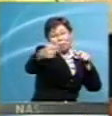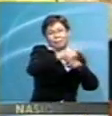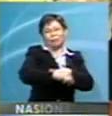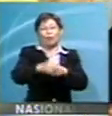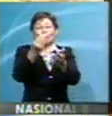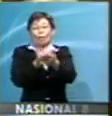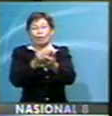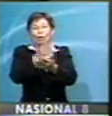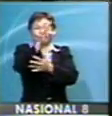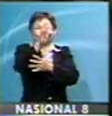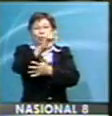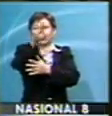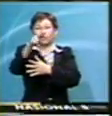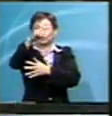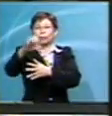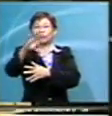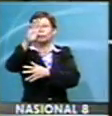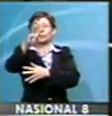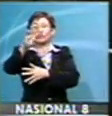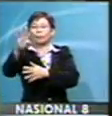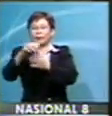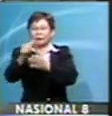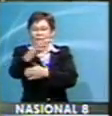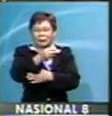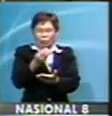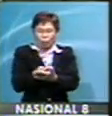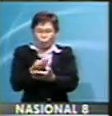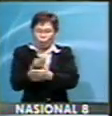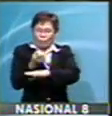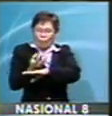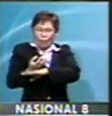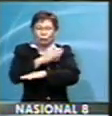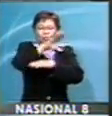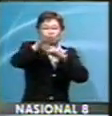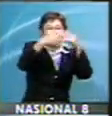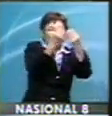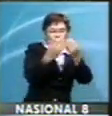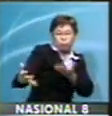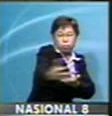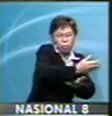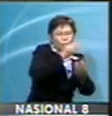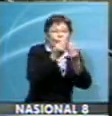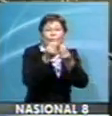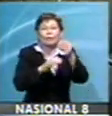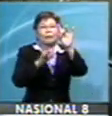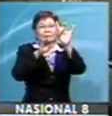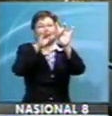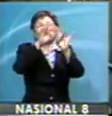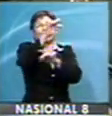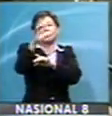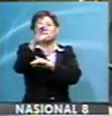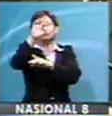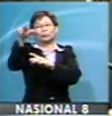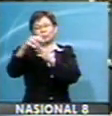berjumlah r0,264 dan barang kemas kesemua nilai sitaan dianggarkan kira-kira r00000